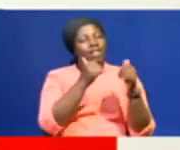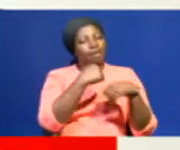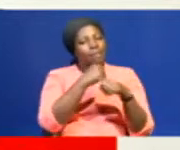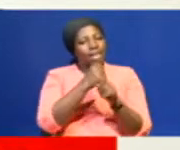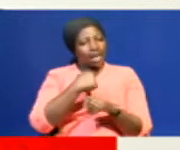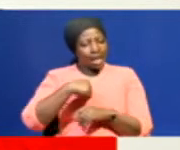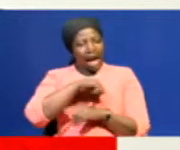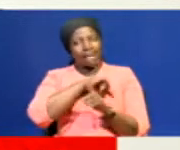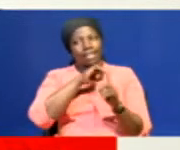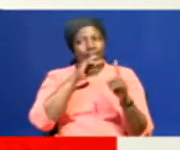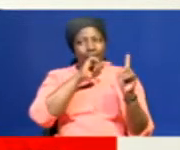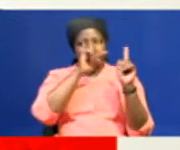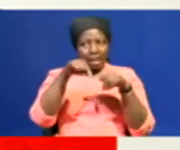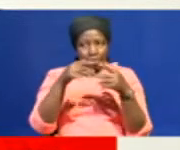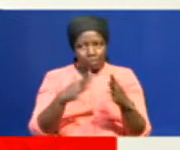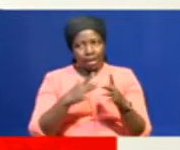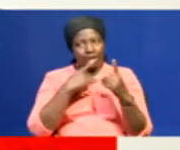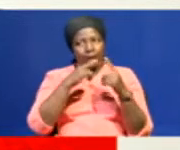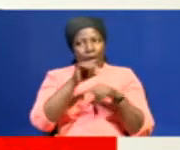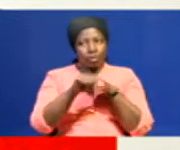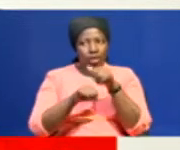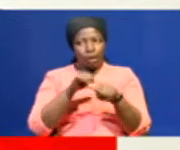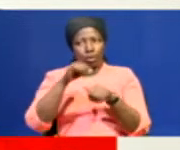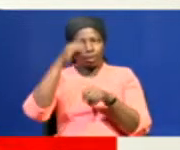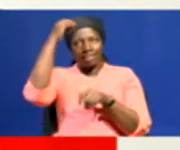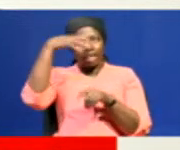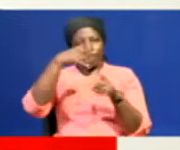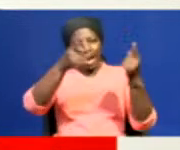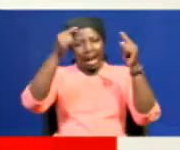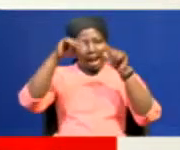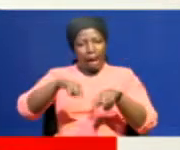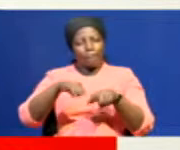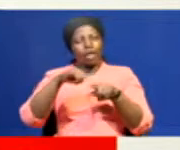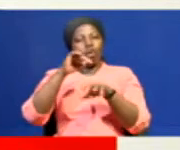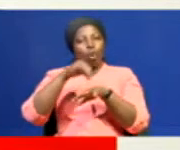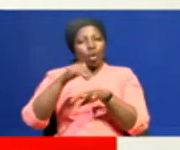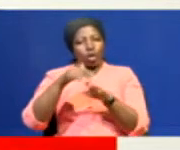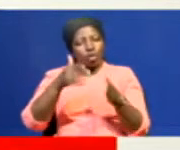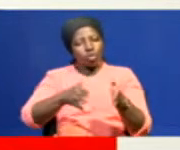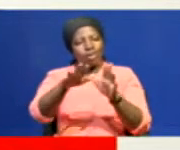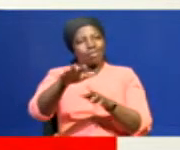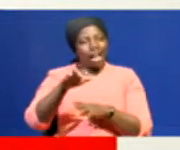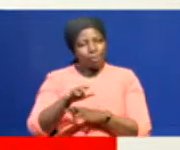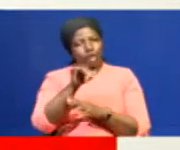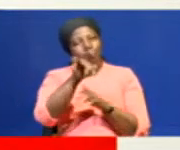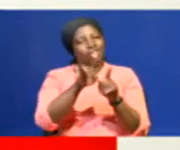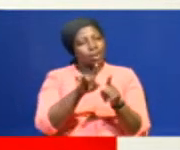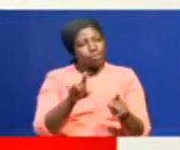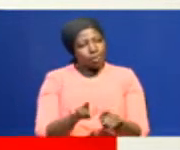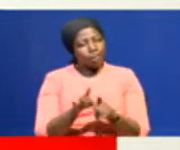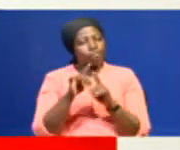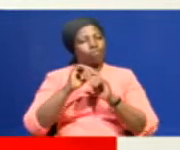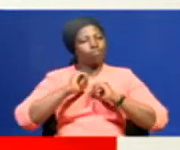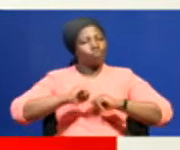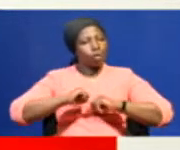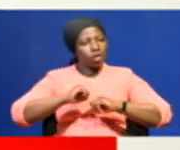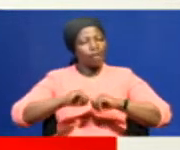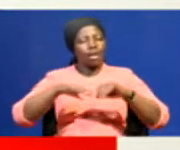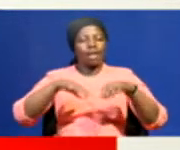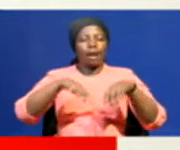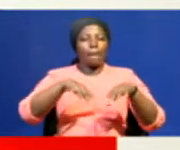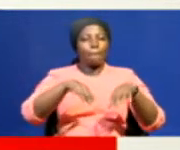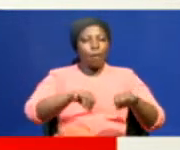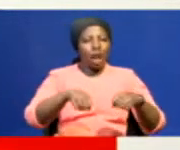wa usafiri wa umeme hasa barabarani. Na sasa kama wewe ni mwenyekiti wa usalama wa wana bodaboda, tutaangazia kwa kina zaidi